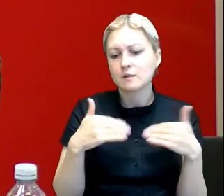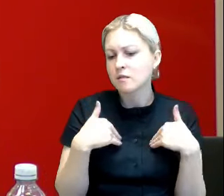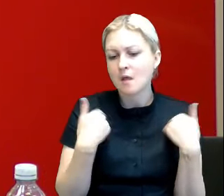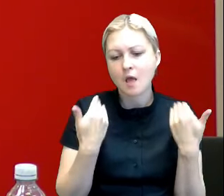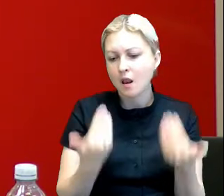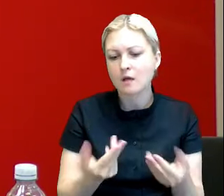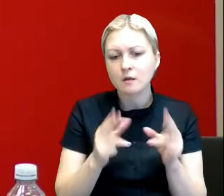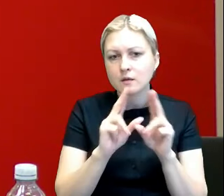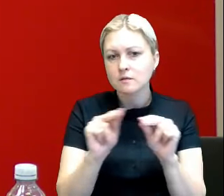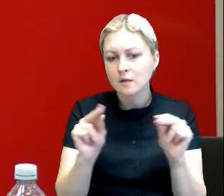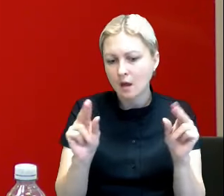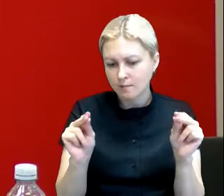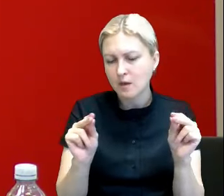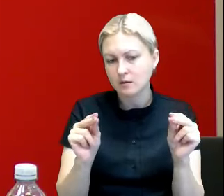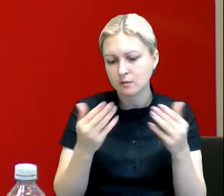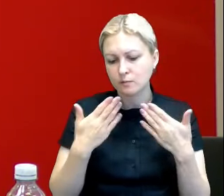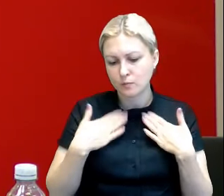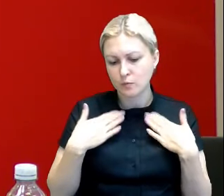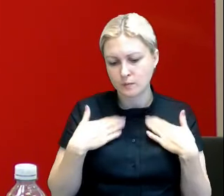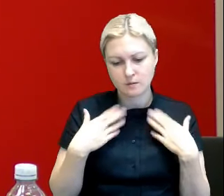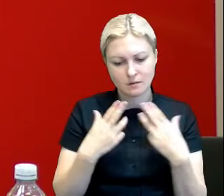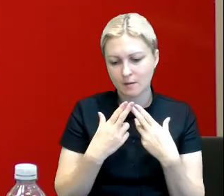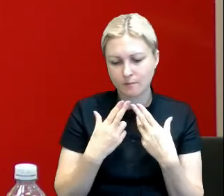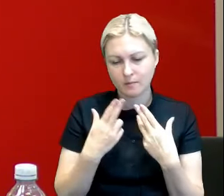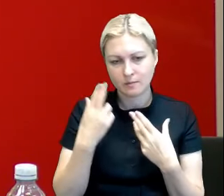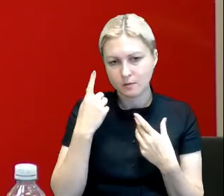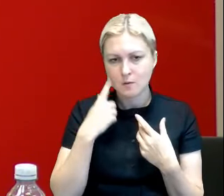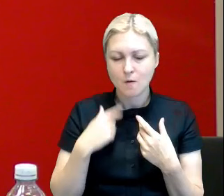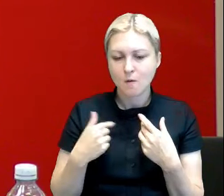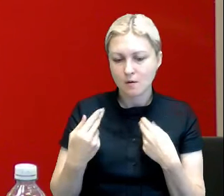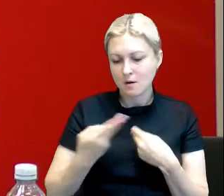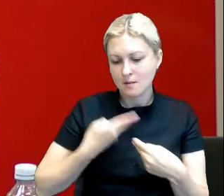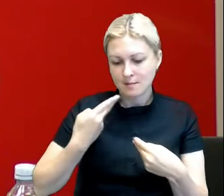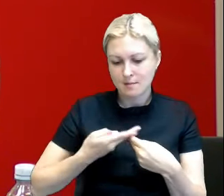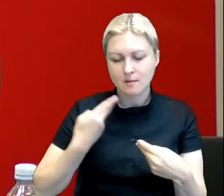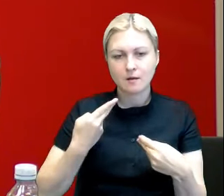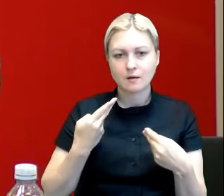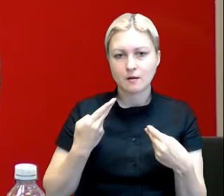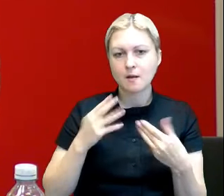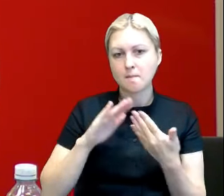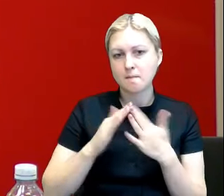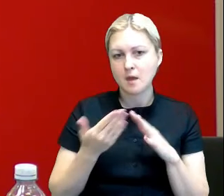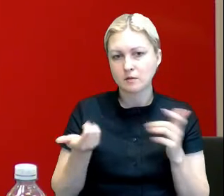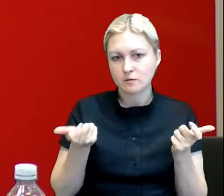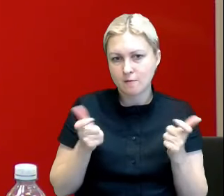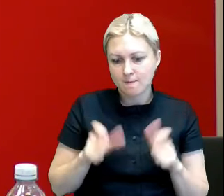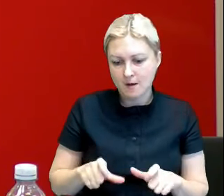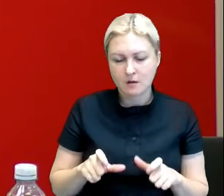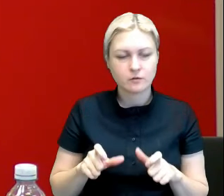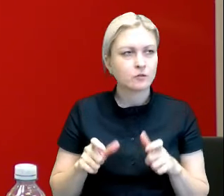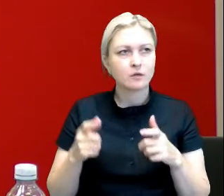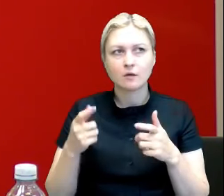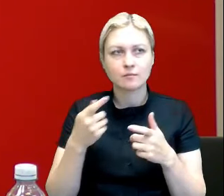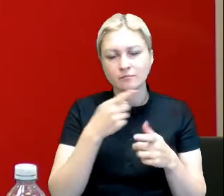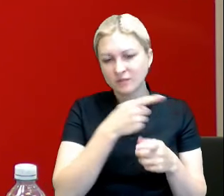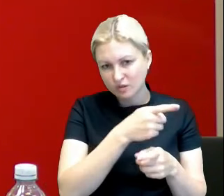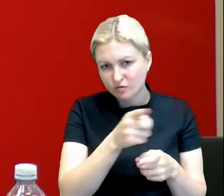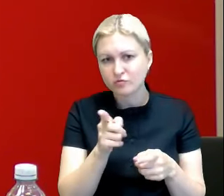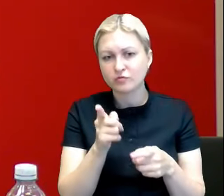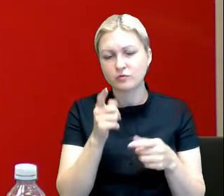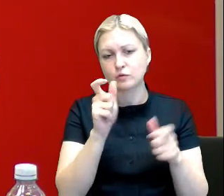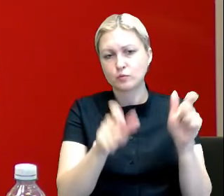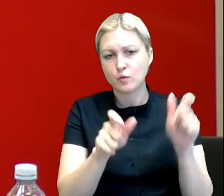mums šiandieninei klaipėdos miesto valdžiai aš negaliu nuspėti negali nuspėti niekas ir kada mes gauname šitas